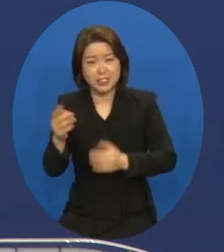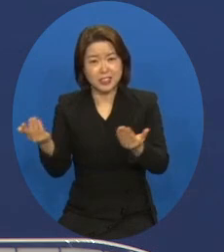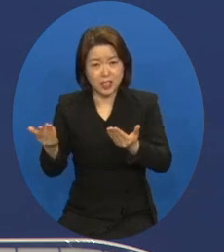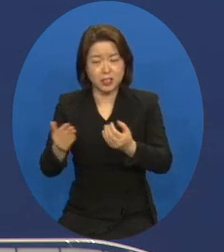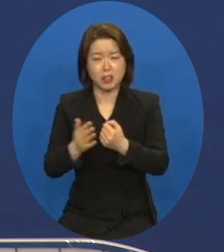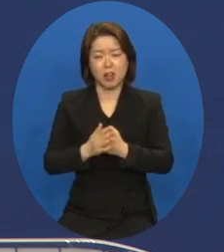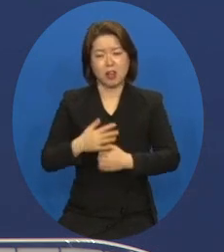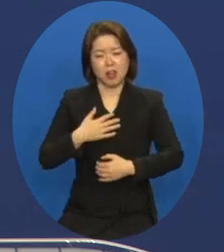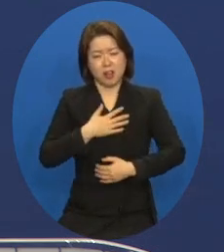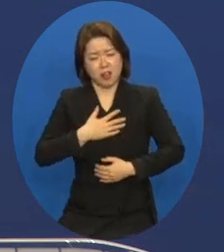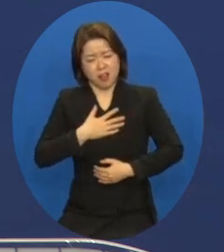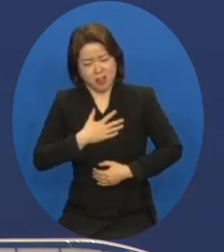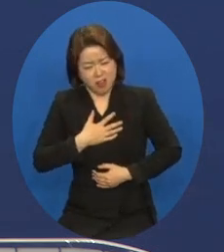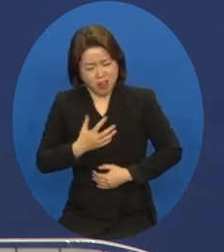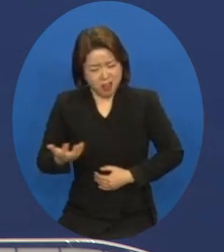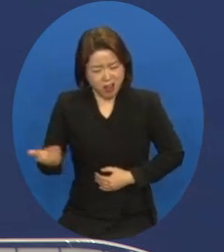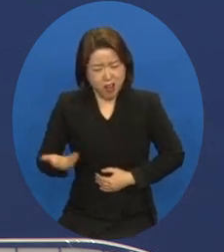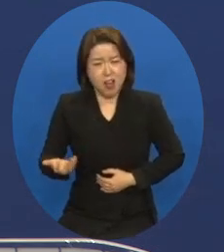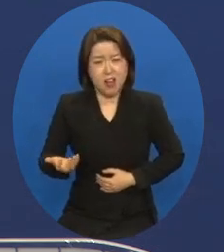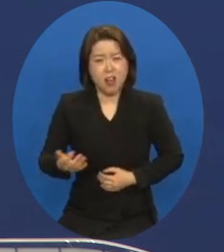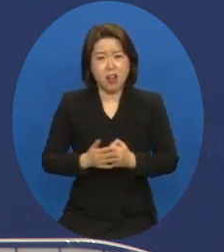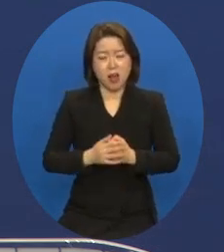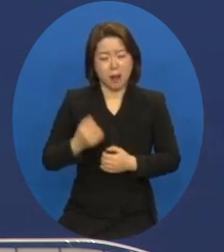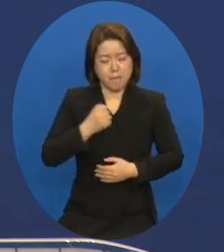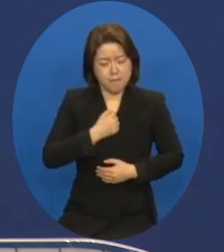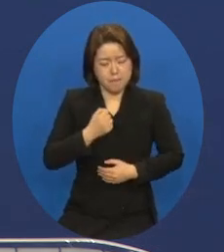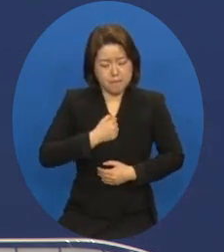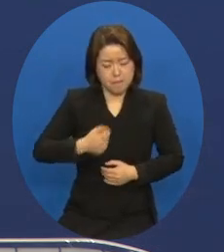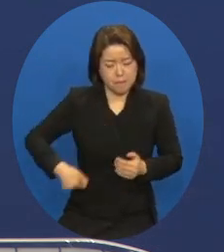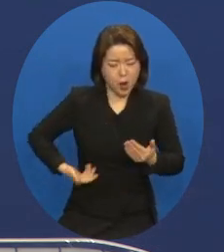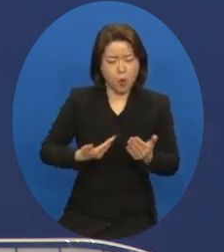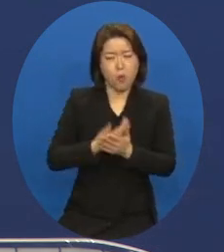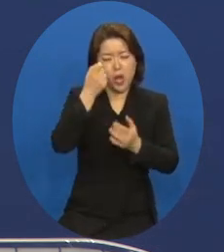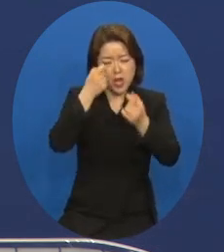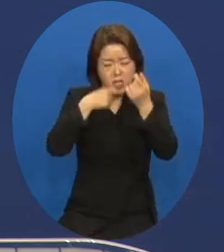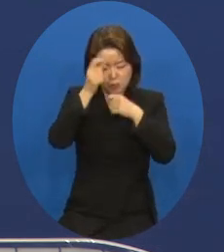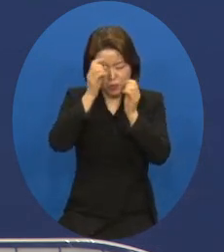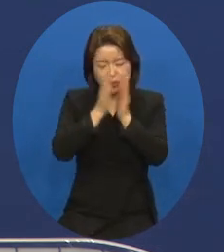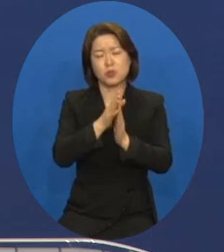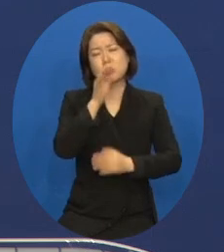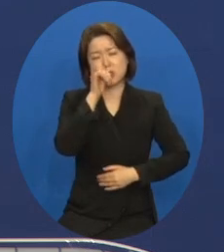그런 애 통하는 눈물의 회교도 했었습니다